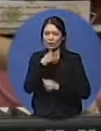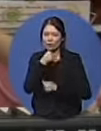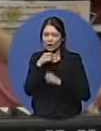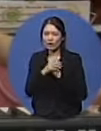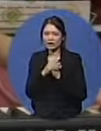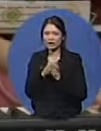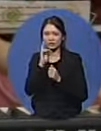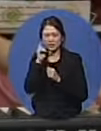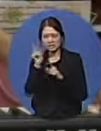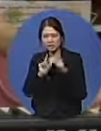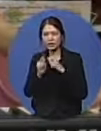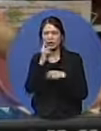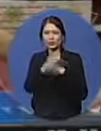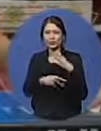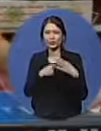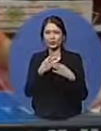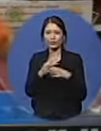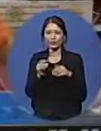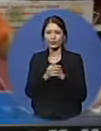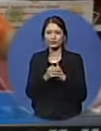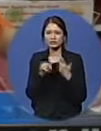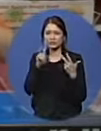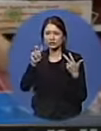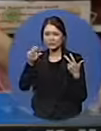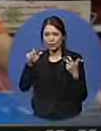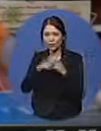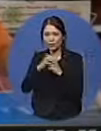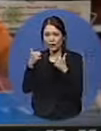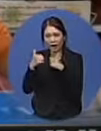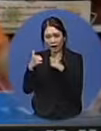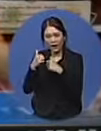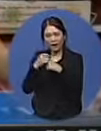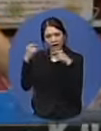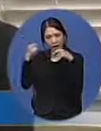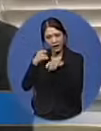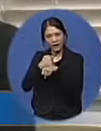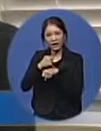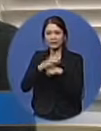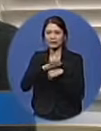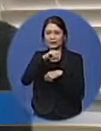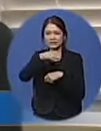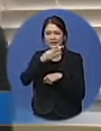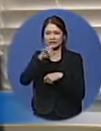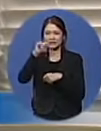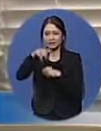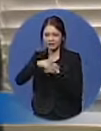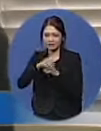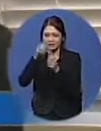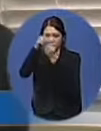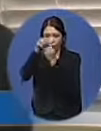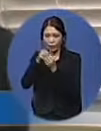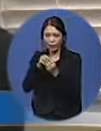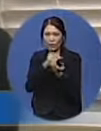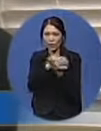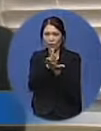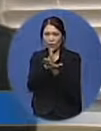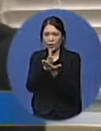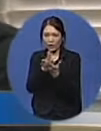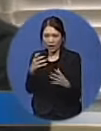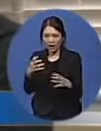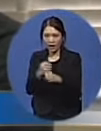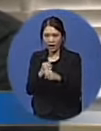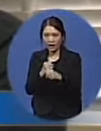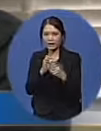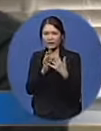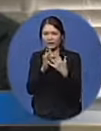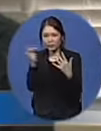프로그램으로 지난달 20일 오디션을 통해 클래식, 실용음악, 전통음악 분야에서 재능을 보인 12명의 학생이